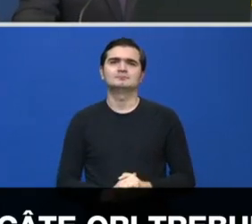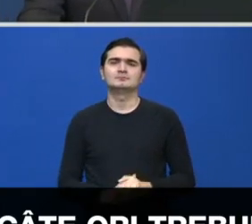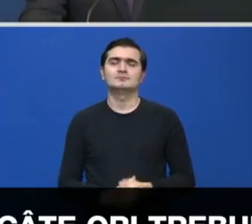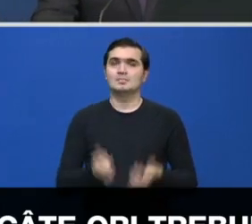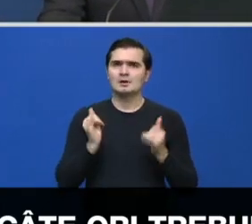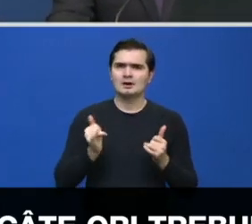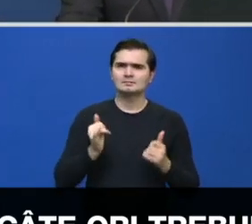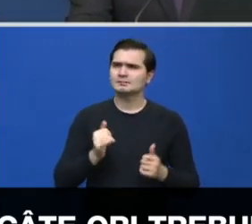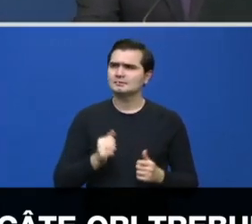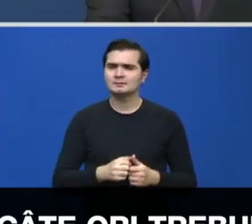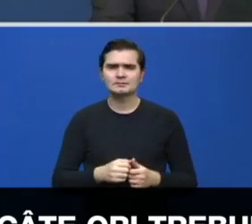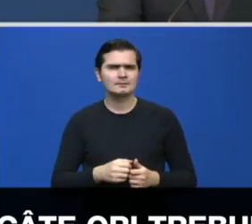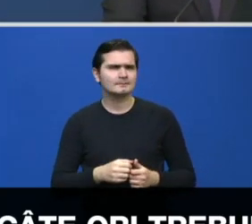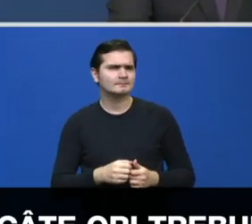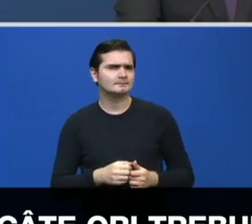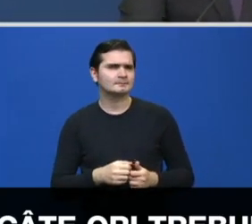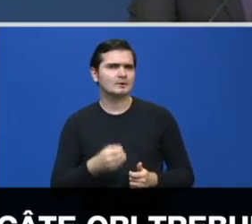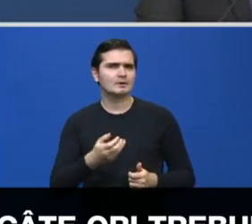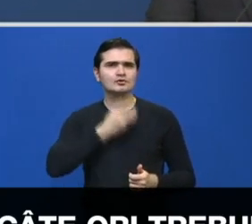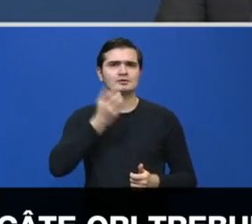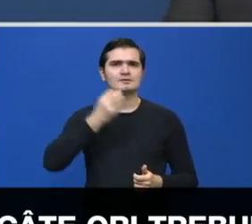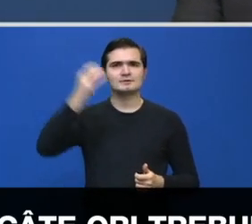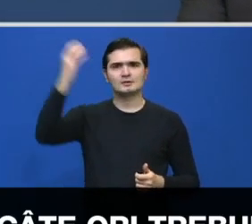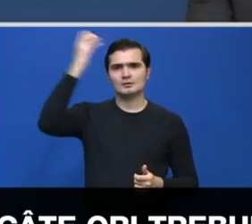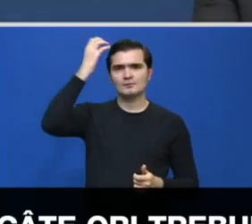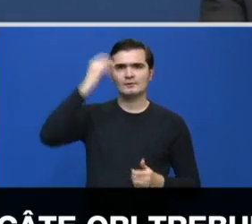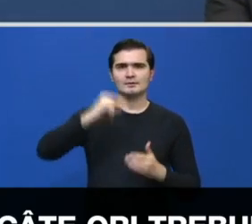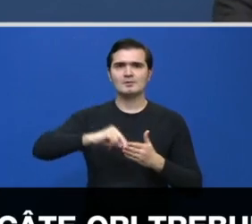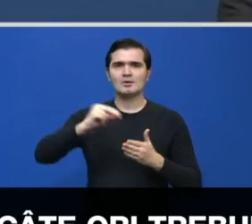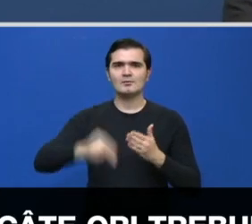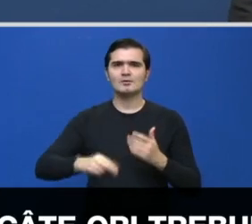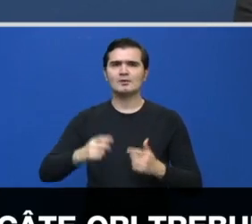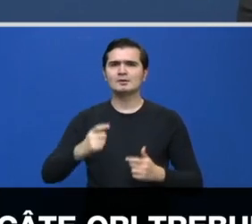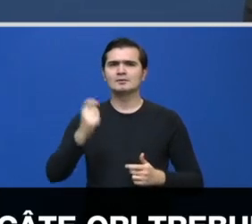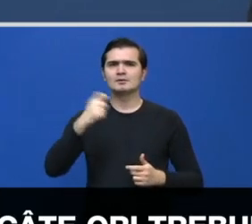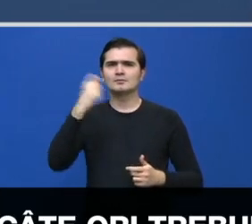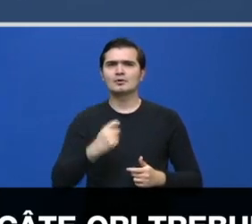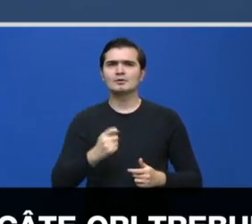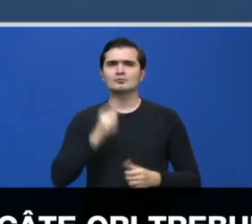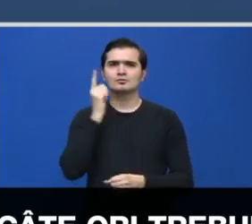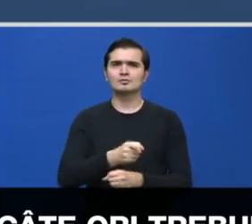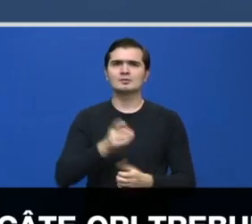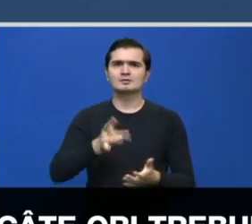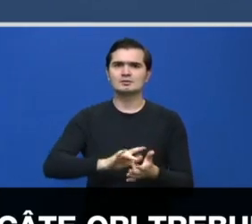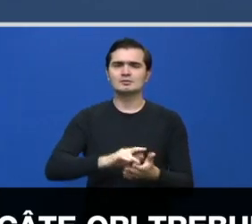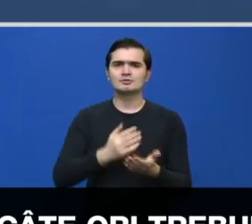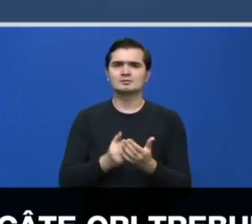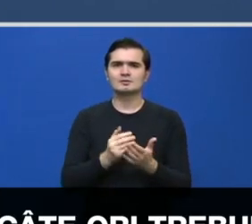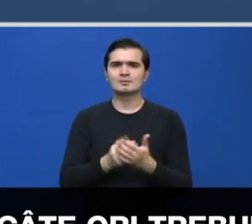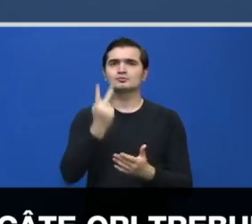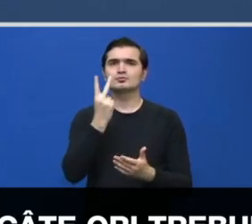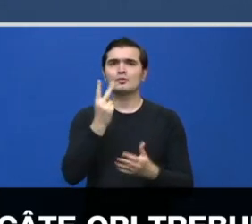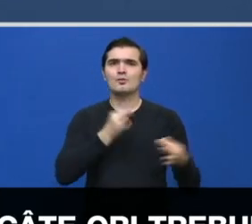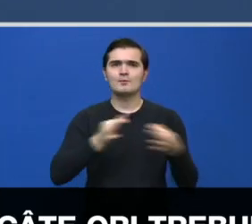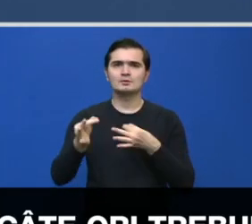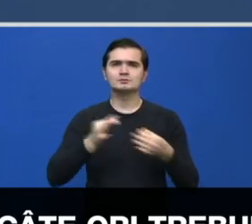Astăzi, în cadrul ședinței de guvern, s-a aprobat proiectul. L-am urmărit pe ministrul